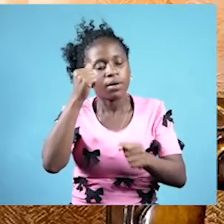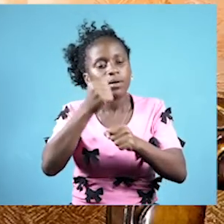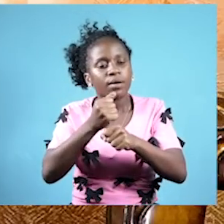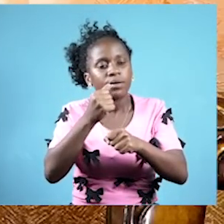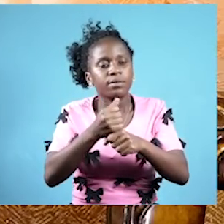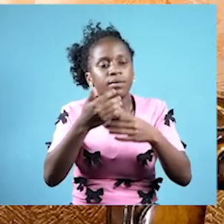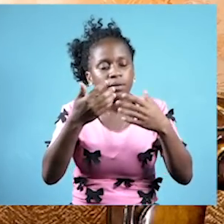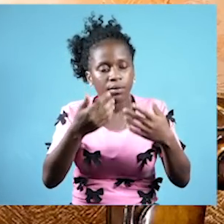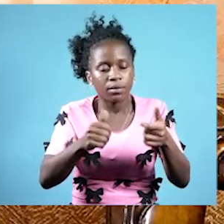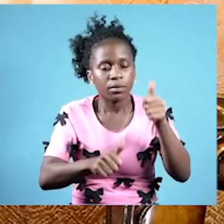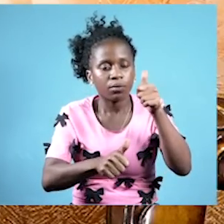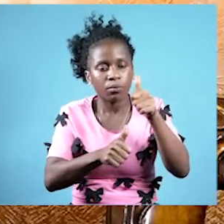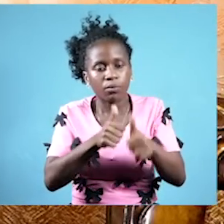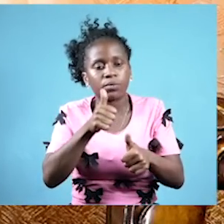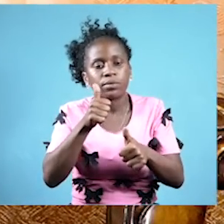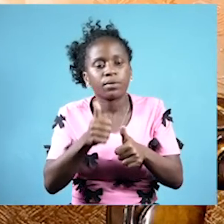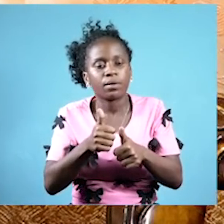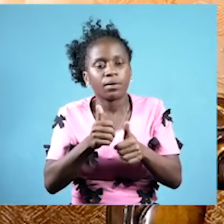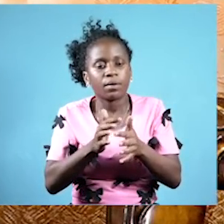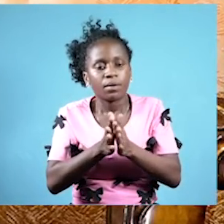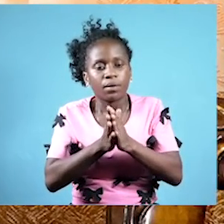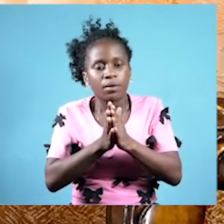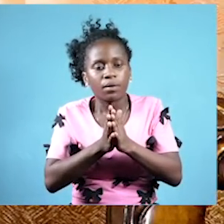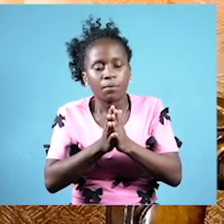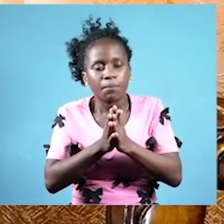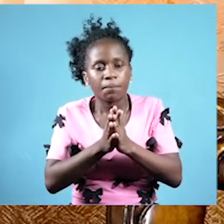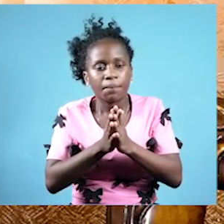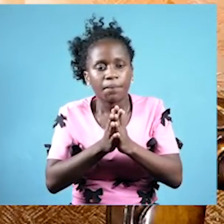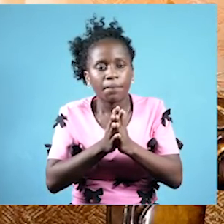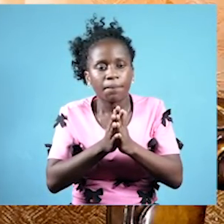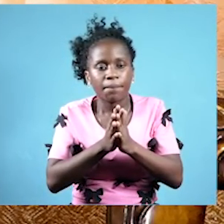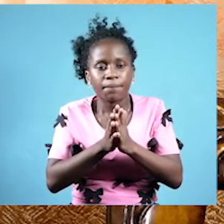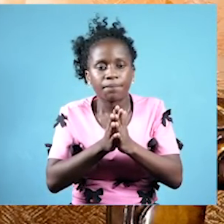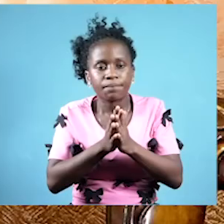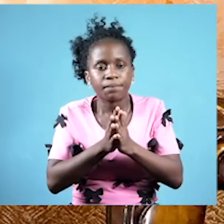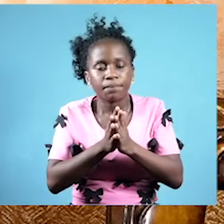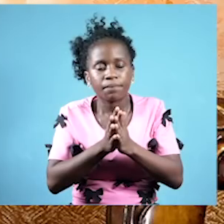lakini kwa sababu alikuwa anajua dhima ya uongozi.